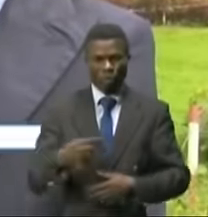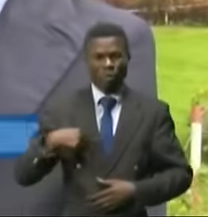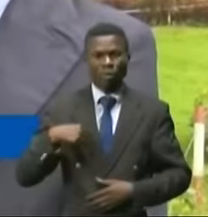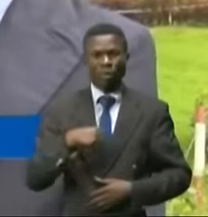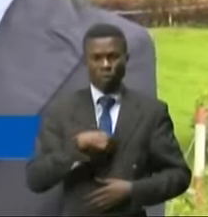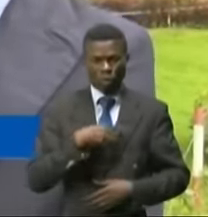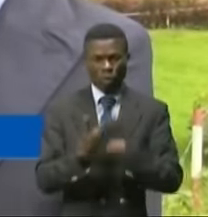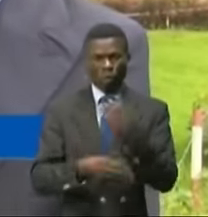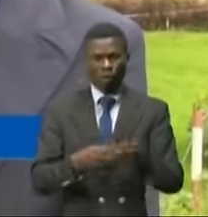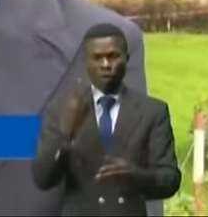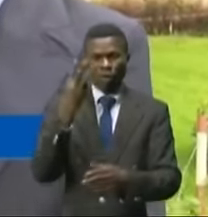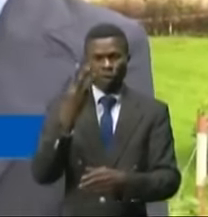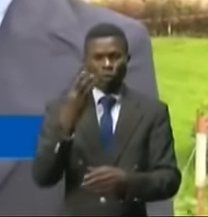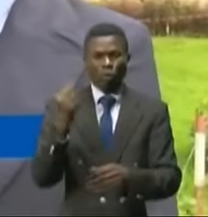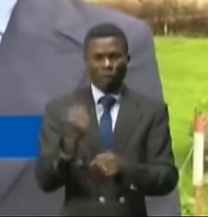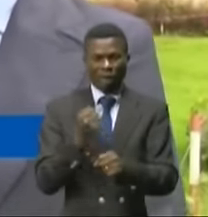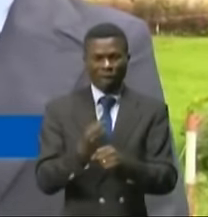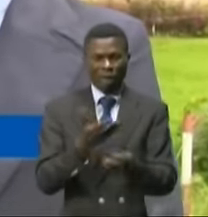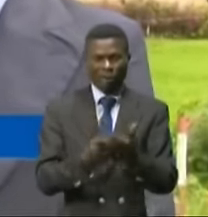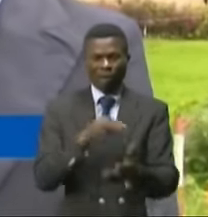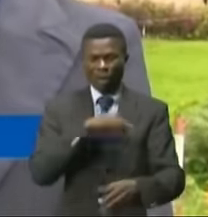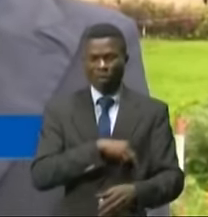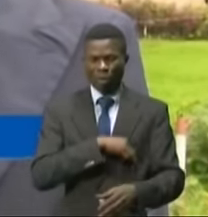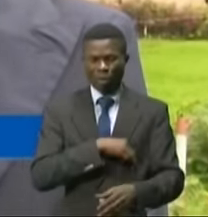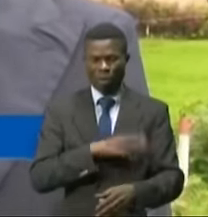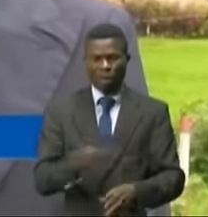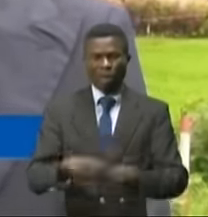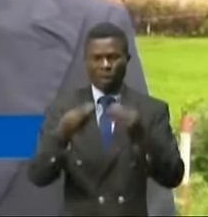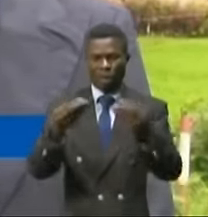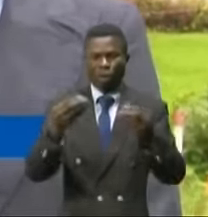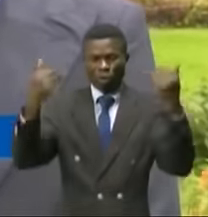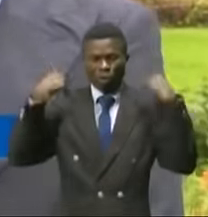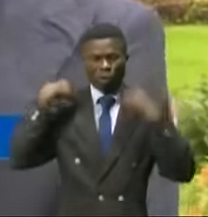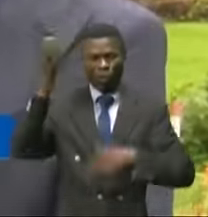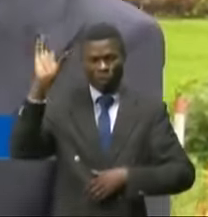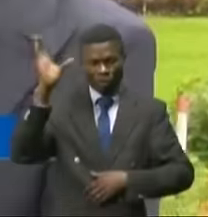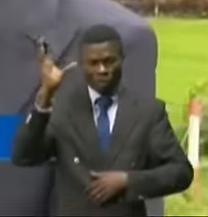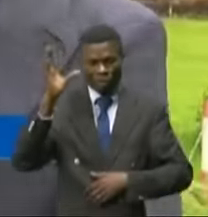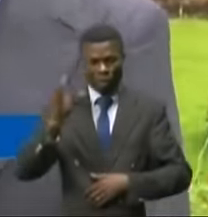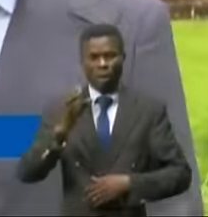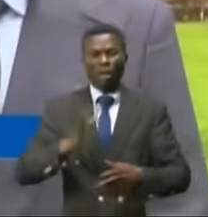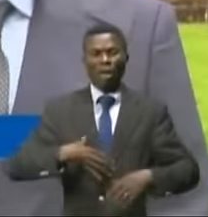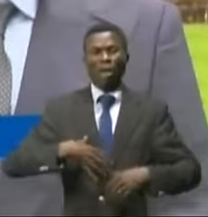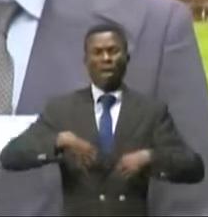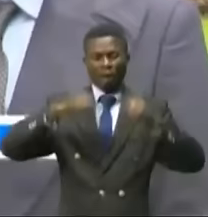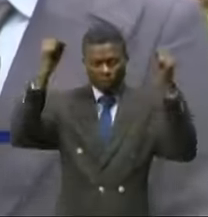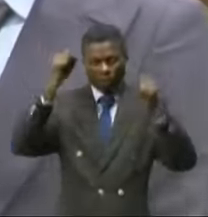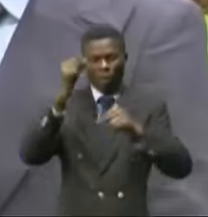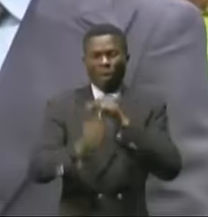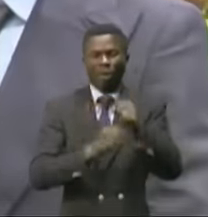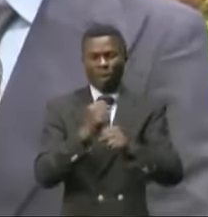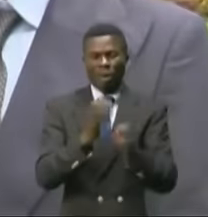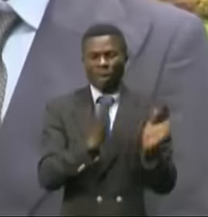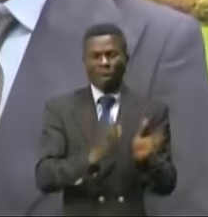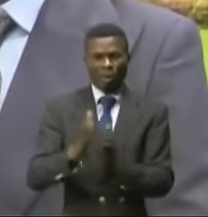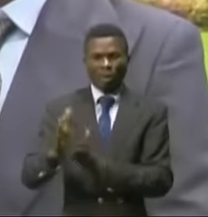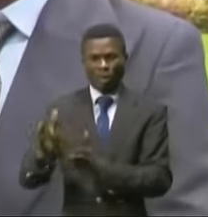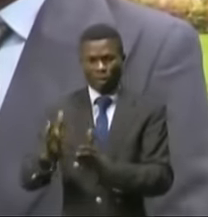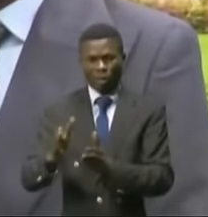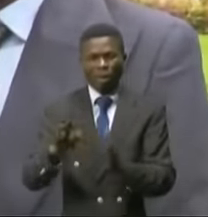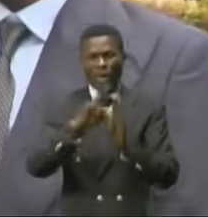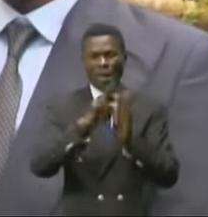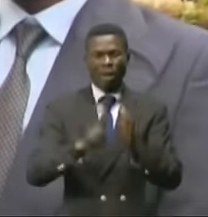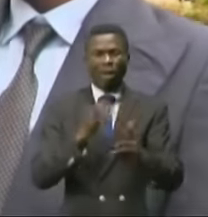fait au moins déjà 3 missions qui étaient de coopter les chefs coutumiers, de valider le mandat et aussi élaborer le